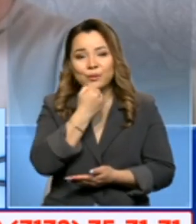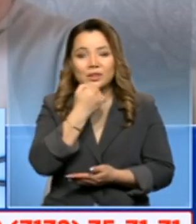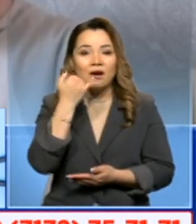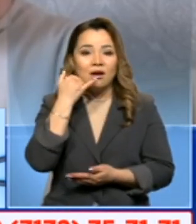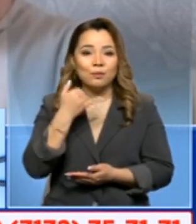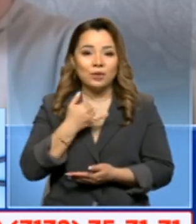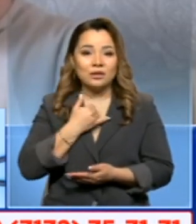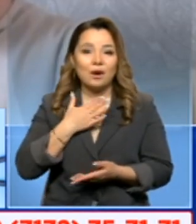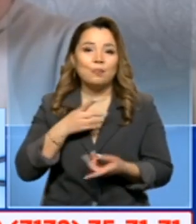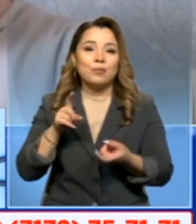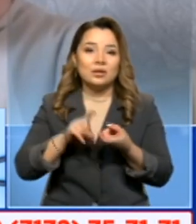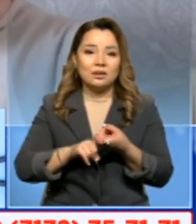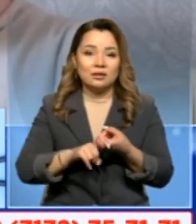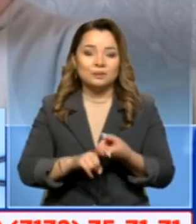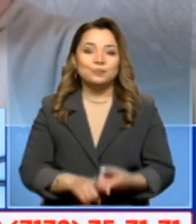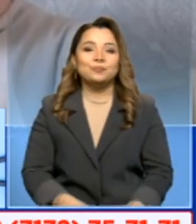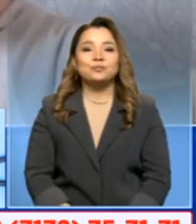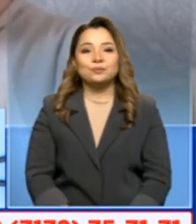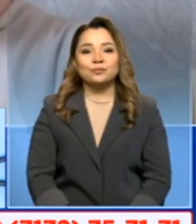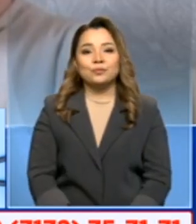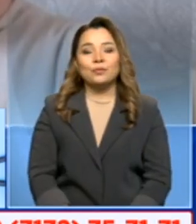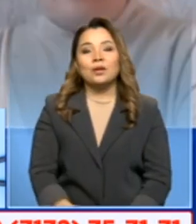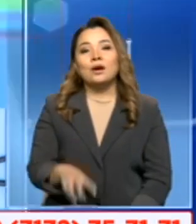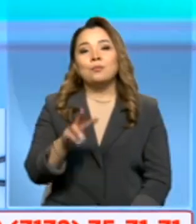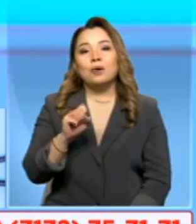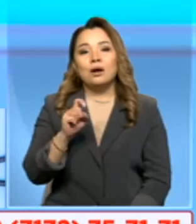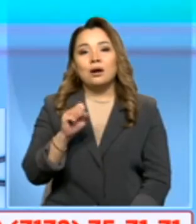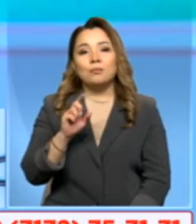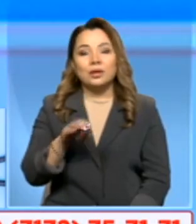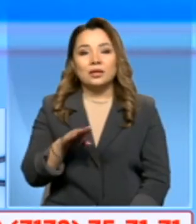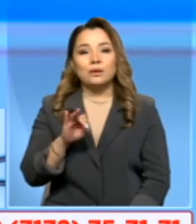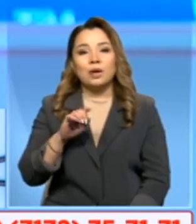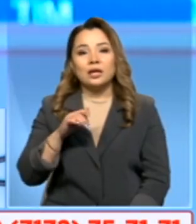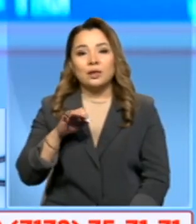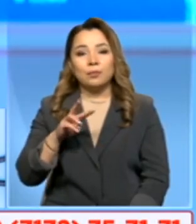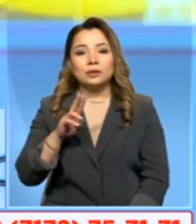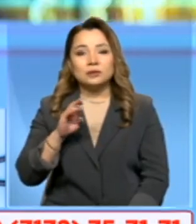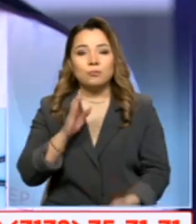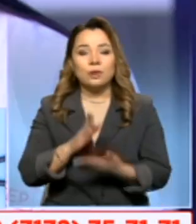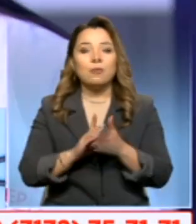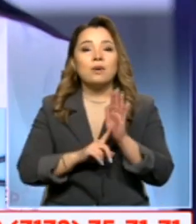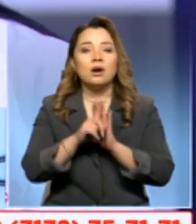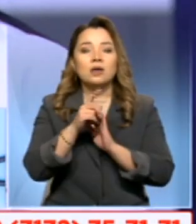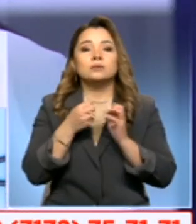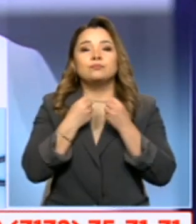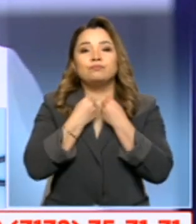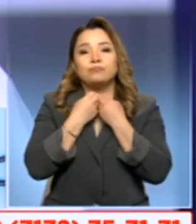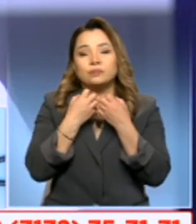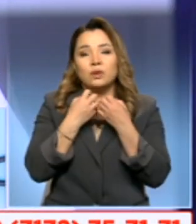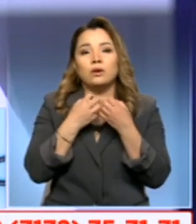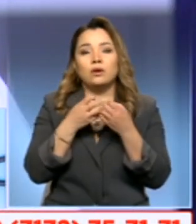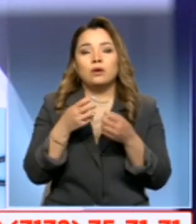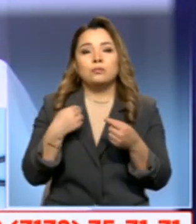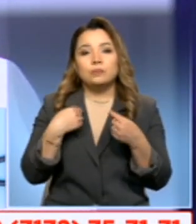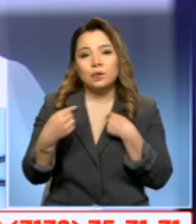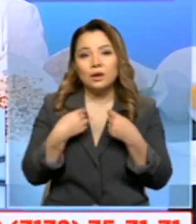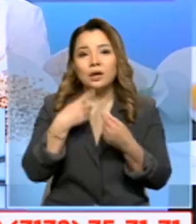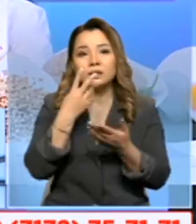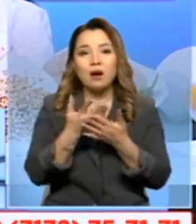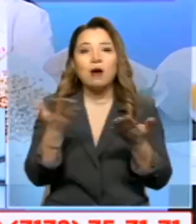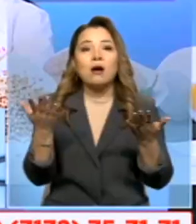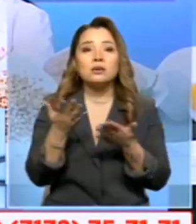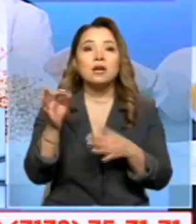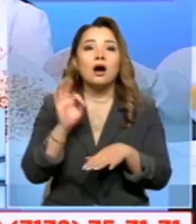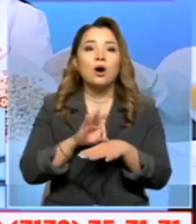хабарласқаныңызға, бізбен байланысқа шыққаныңызға. Махаббат Ибрагимқызы, басында тұншығатын едім, ісіп тұратын еді. Бұл